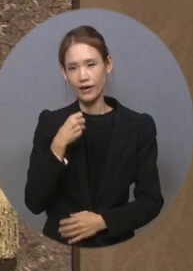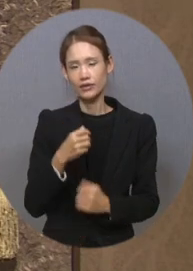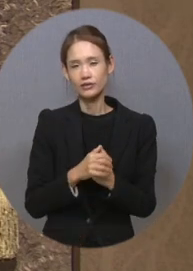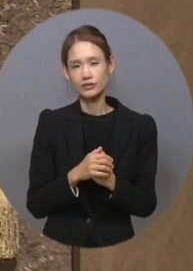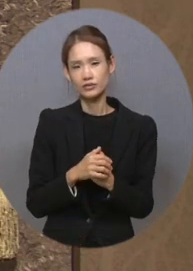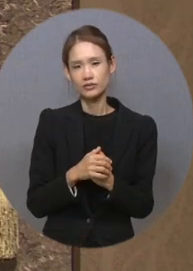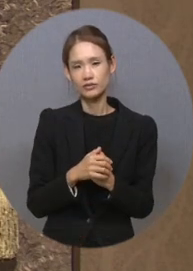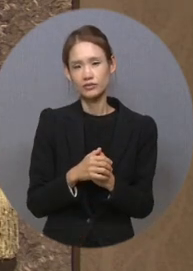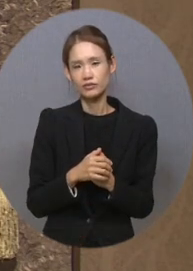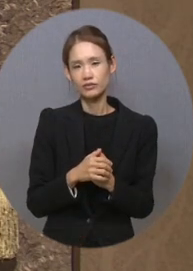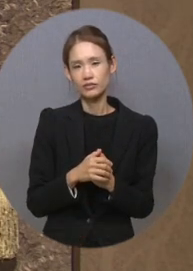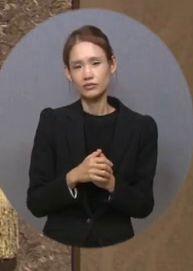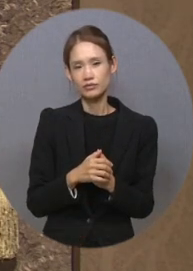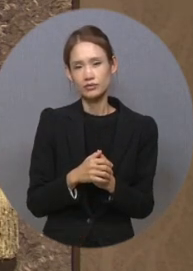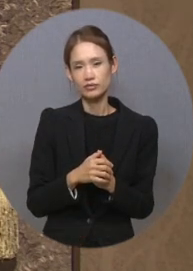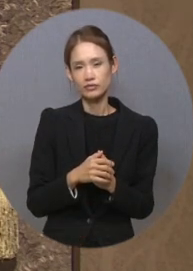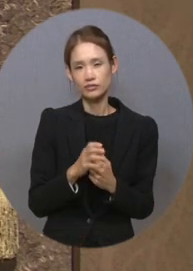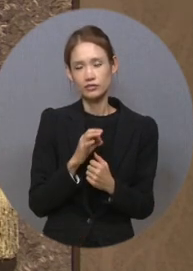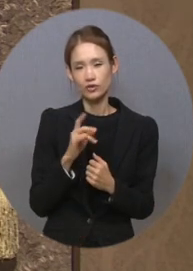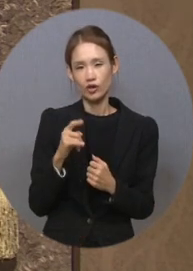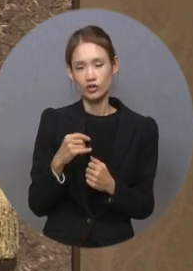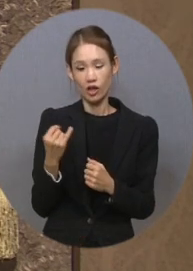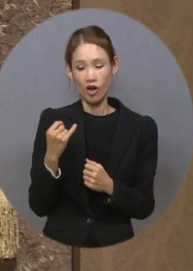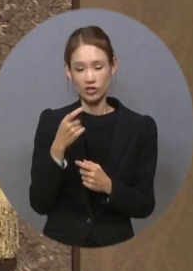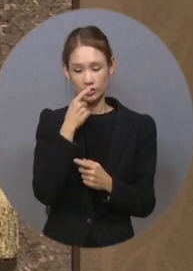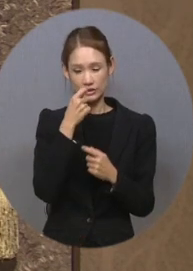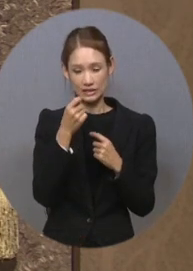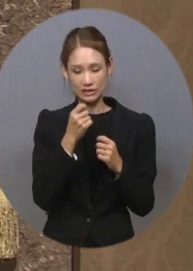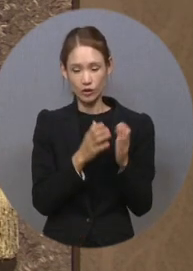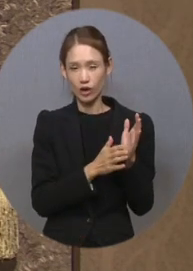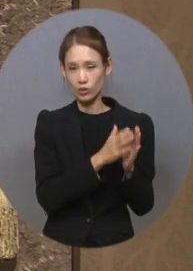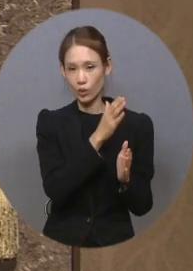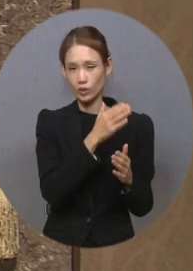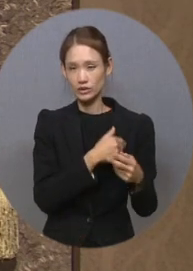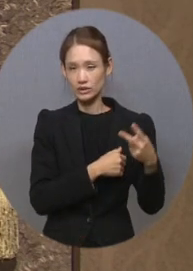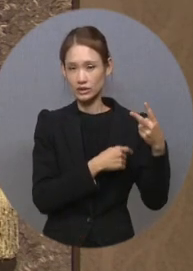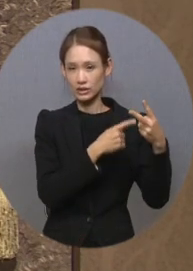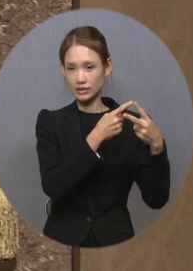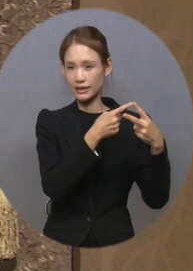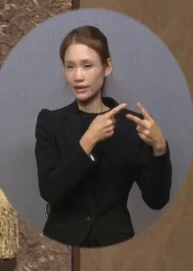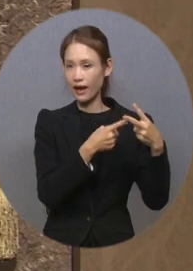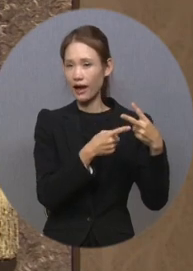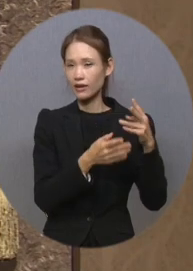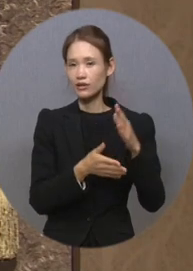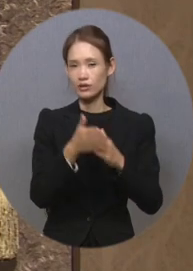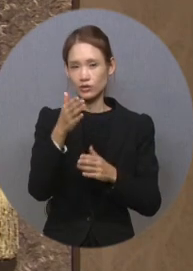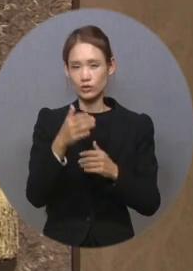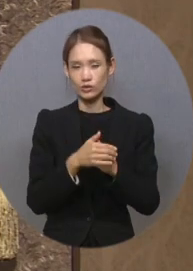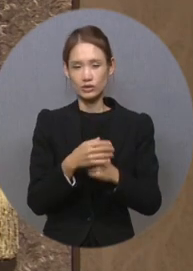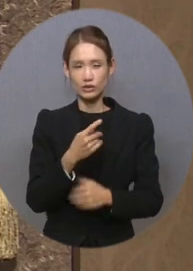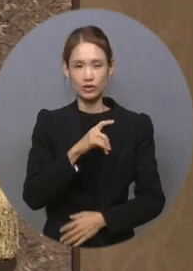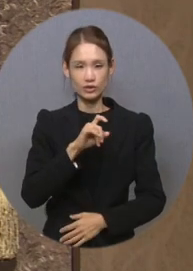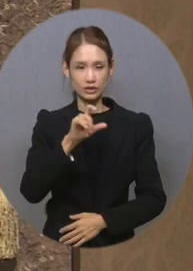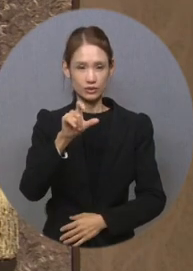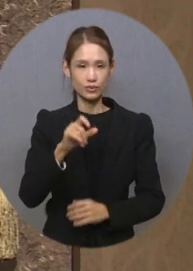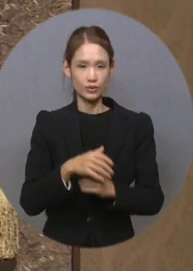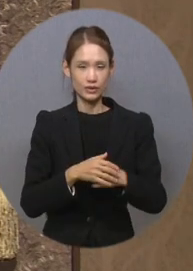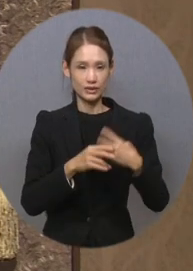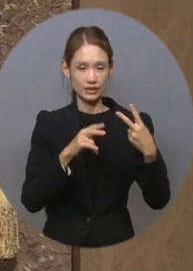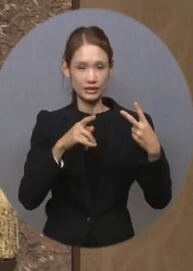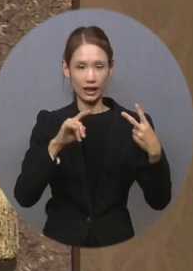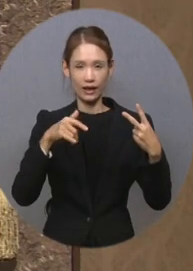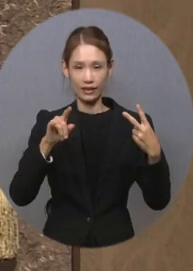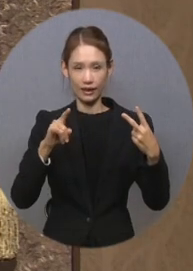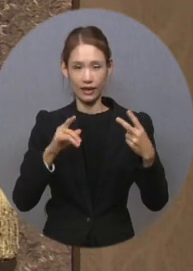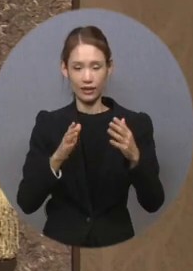그래서 우리 여수가 여성 친화 도시 2단계 도시거든요. 2015년에 2단계 그